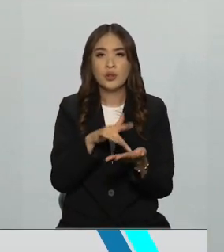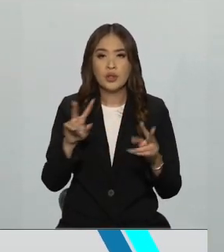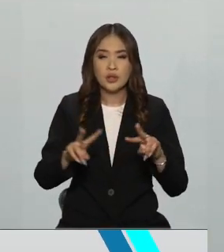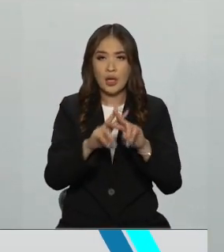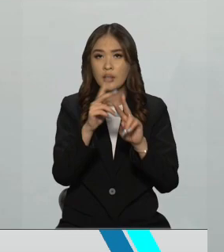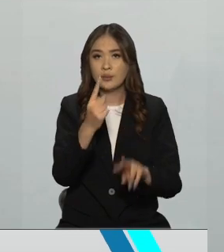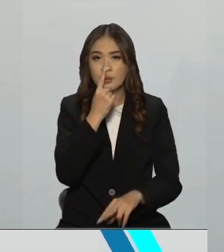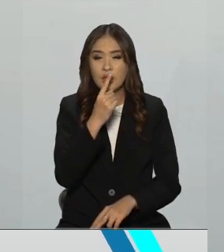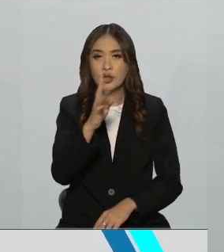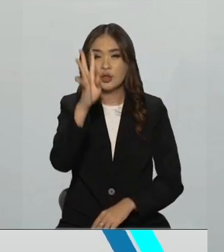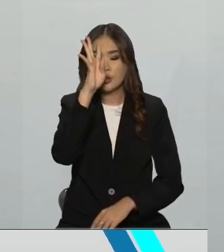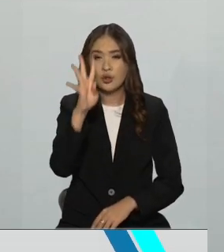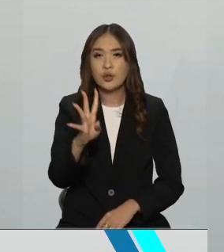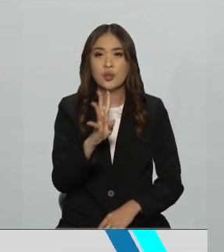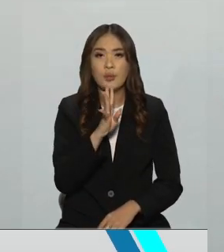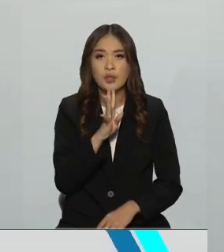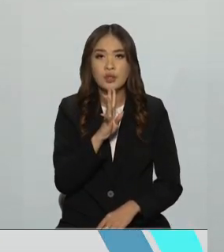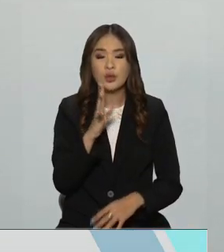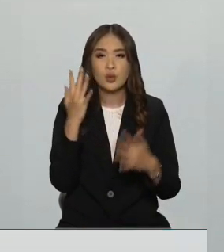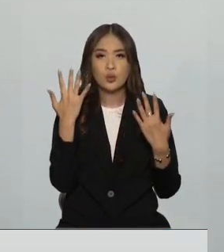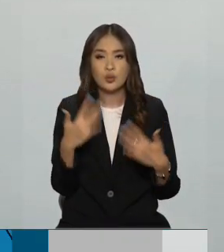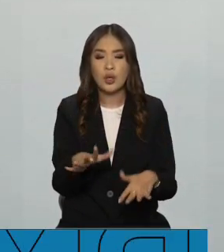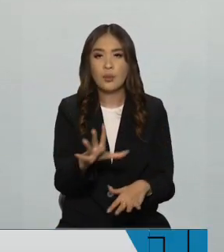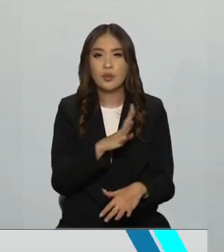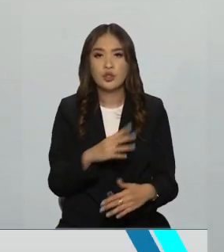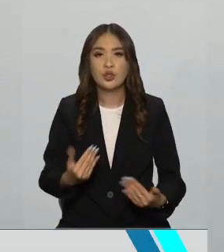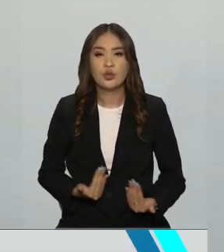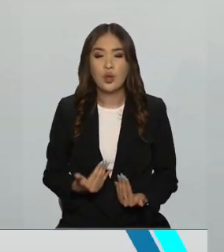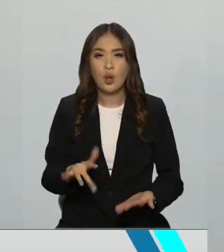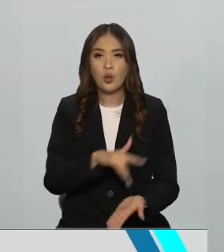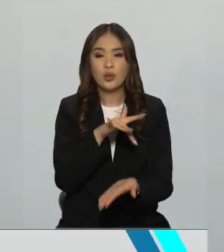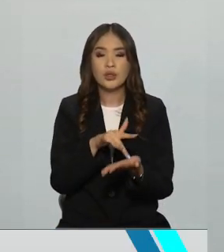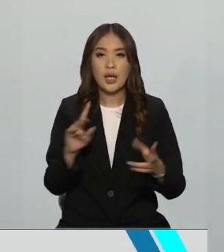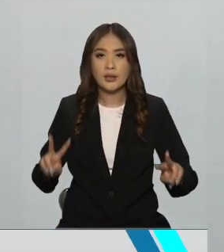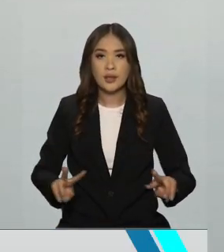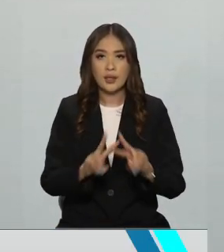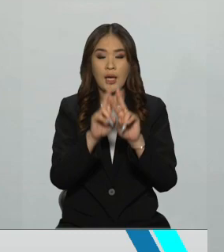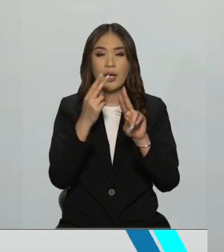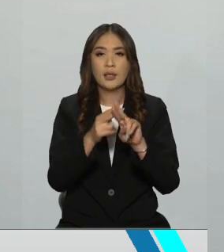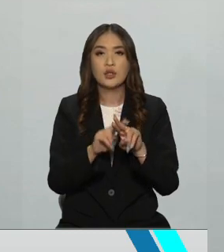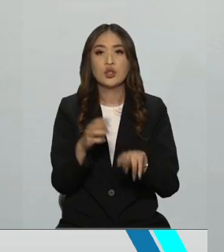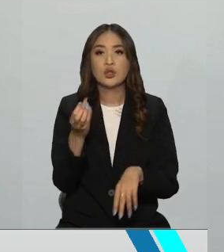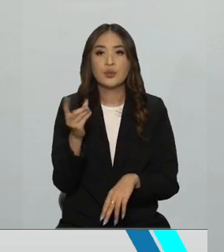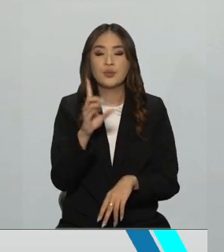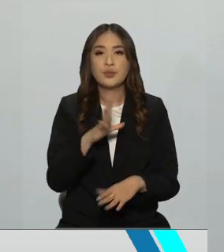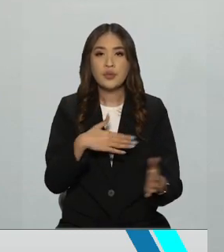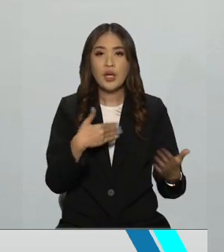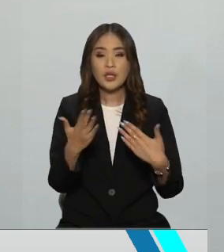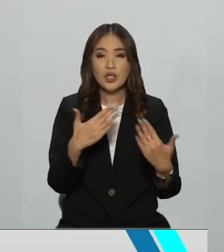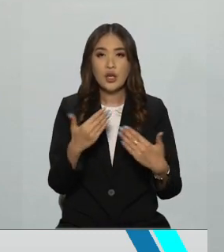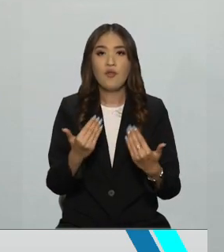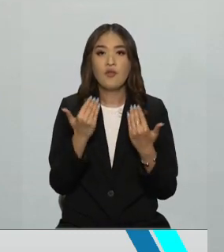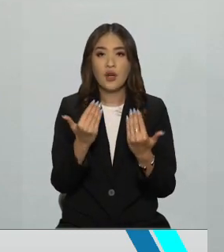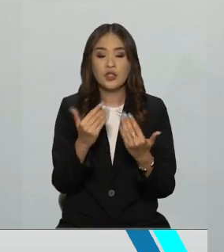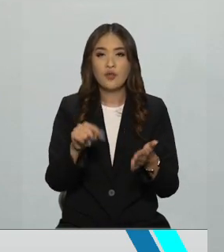недавно. Четвертый месяц пошел моего проживания в городе Астана. И в отношении вашего